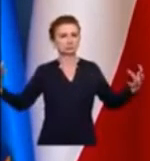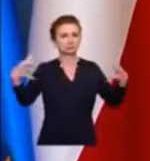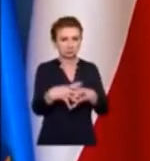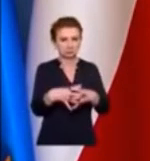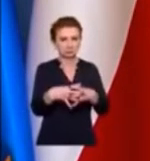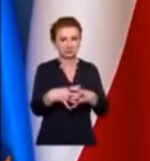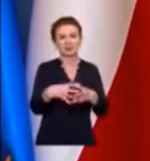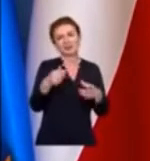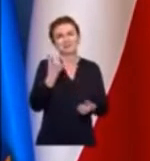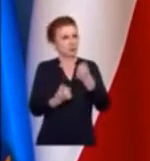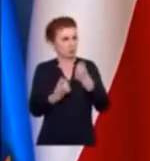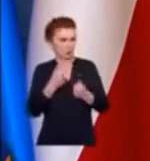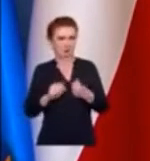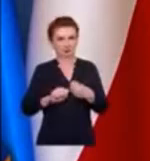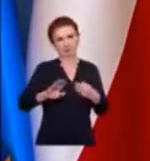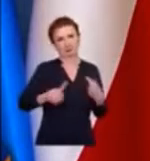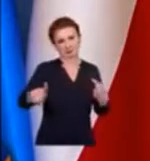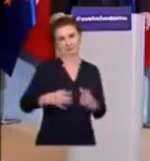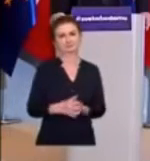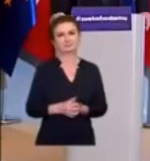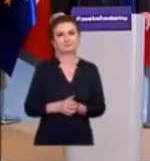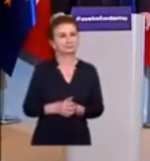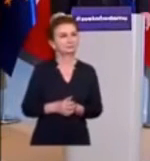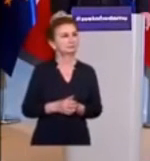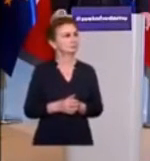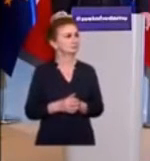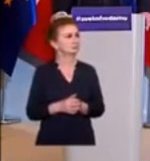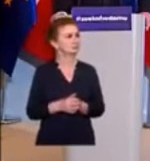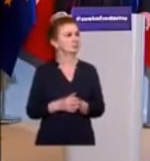dystansowanie jest trudne albo niemożliwe. Dziękuję bardzo. Proszę, kolejne pytanie.